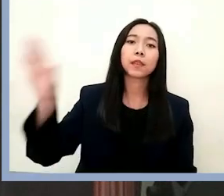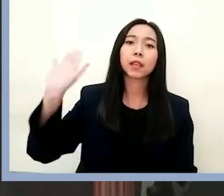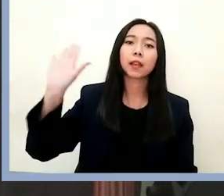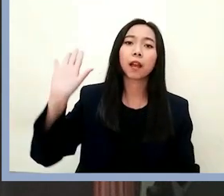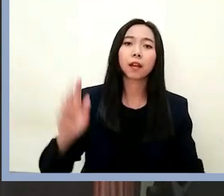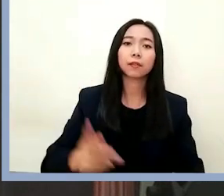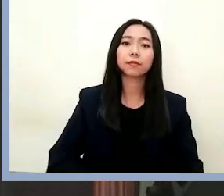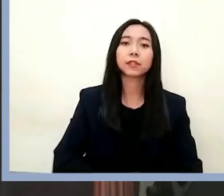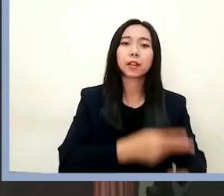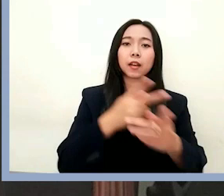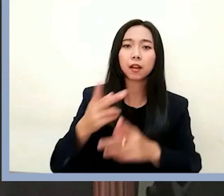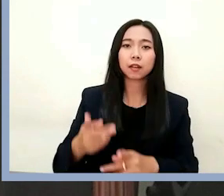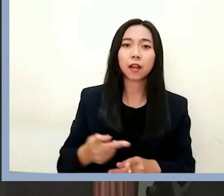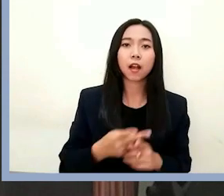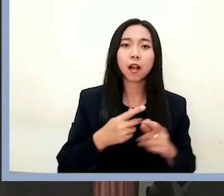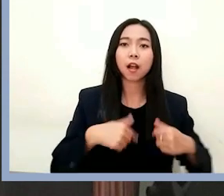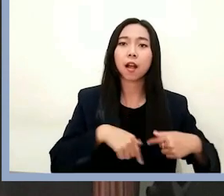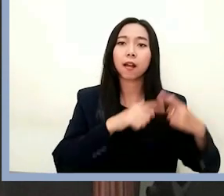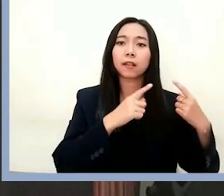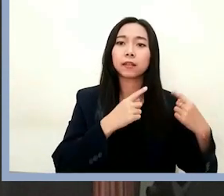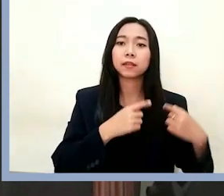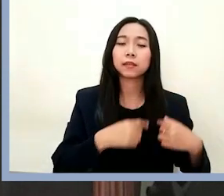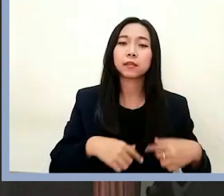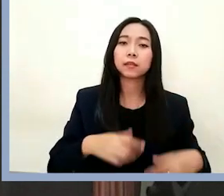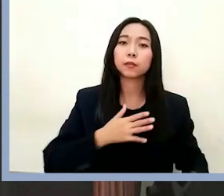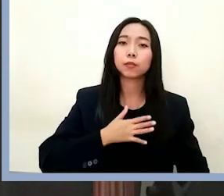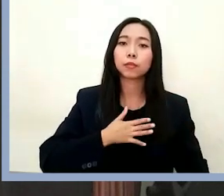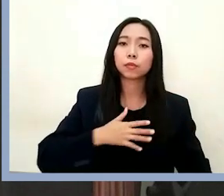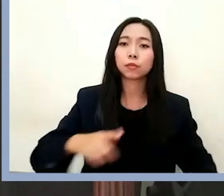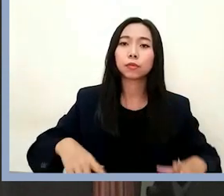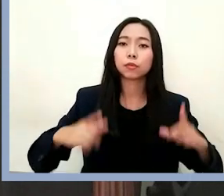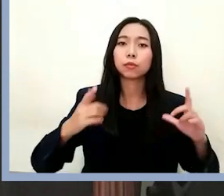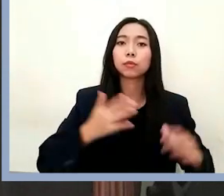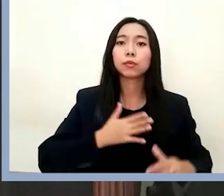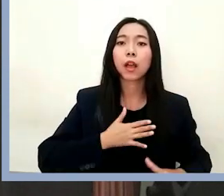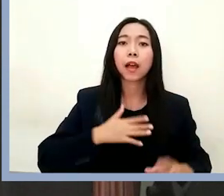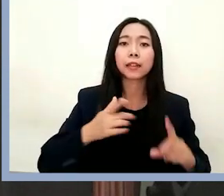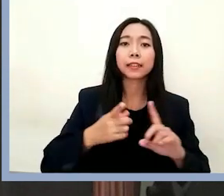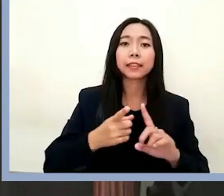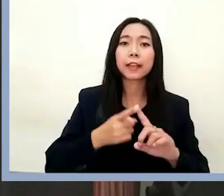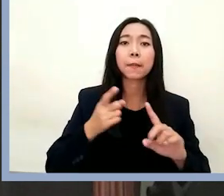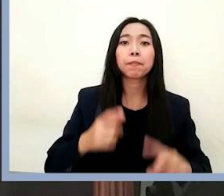kau buat kau jagahi hidupku dari